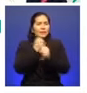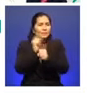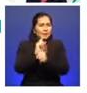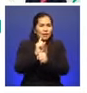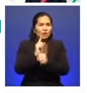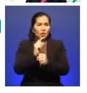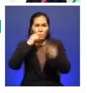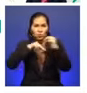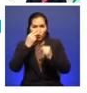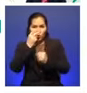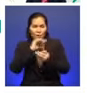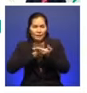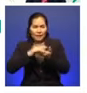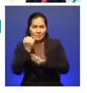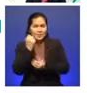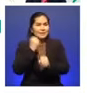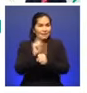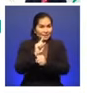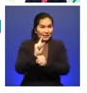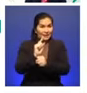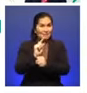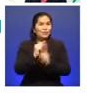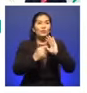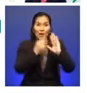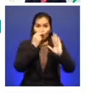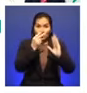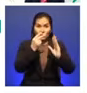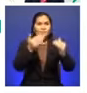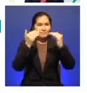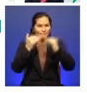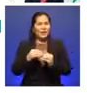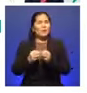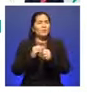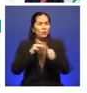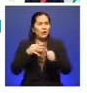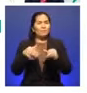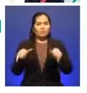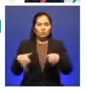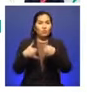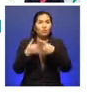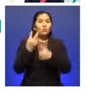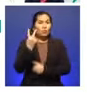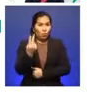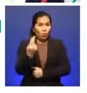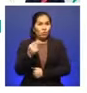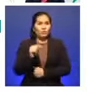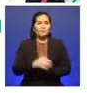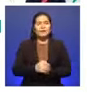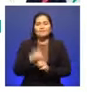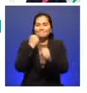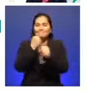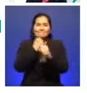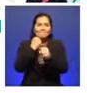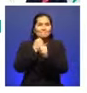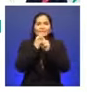สไลด์ต่อไปเลยค่ะเสร็จแล้วให้เขาฝึกให้กลุ่มแกนนำจับคู่กันแล้วก็ทำเหมือนอย่างที่เรา